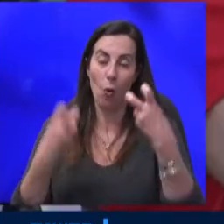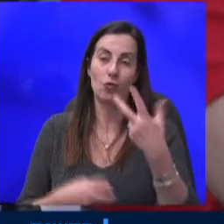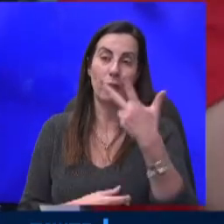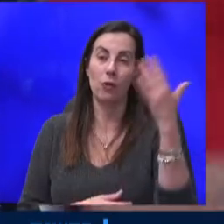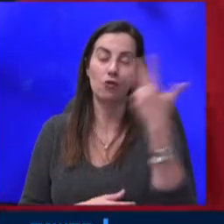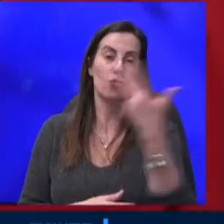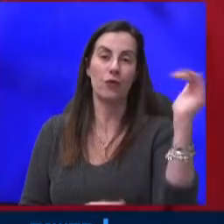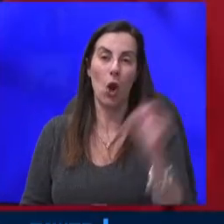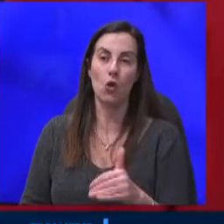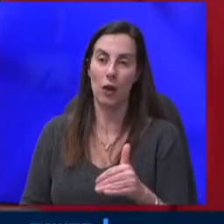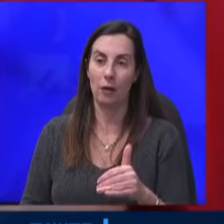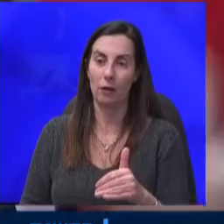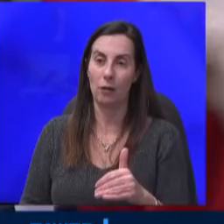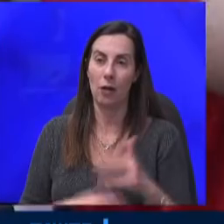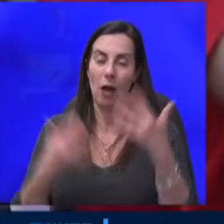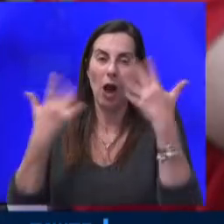חשבונך מעוקל.